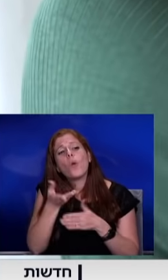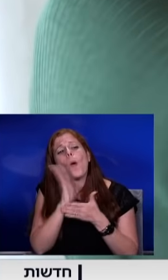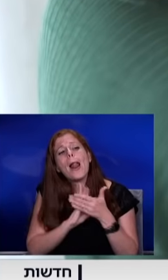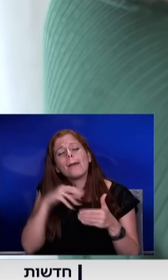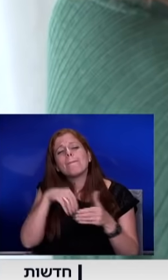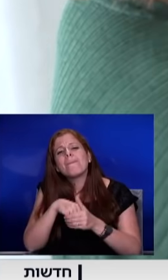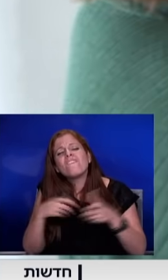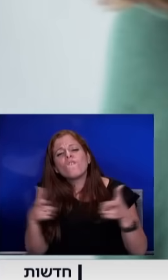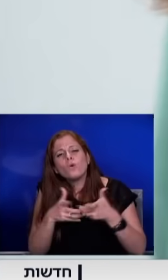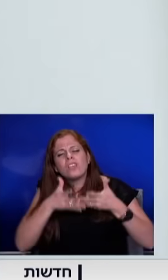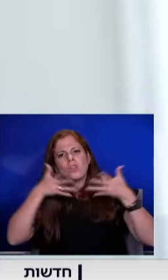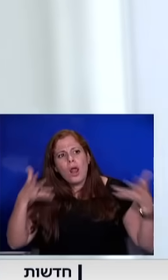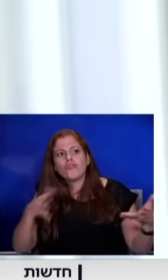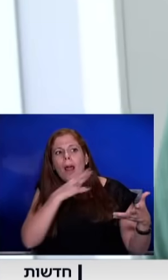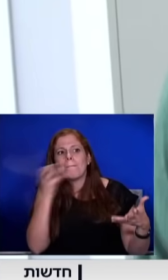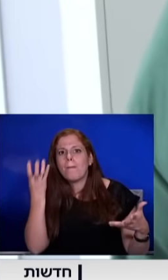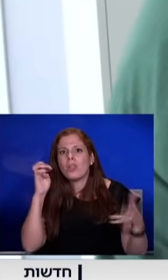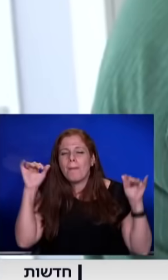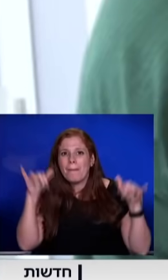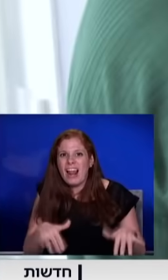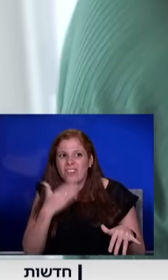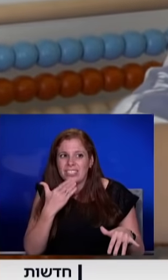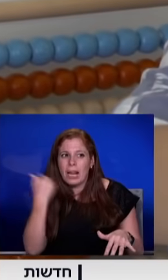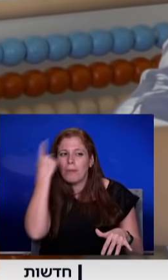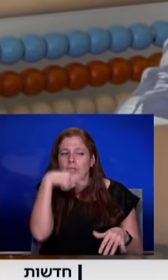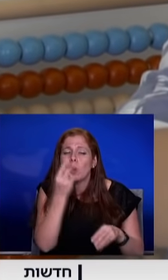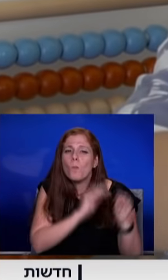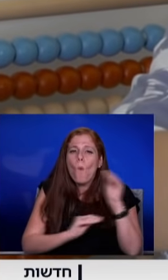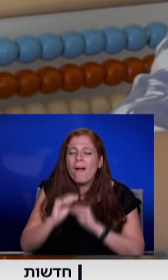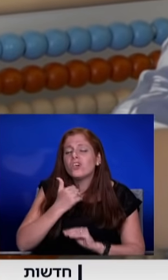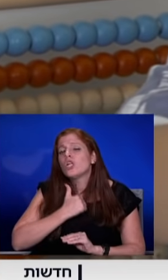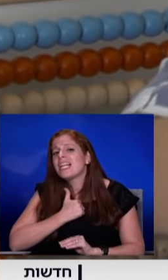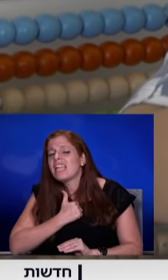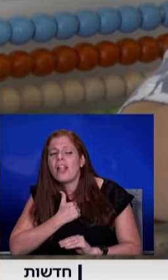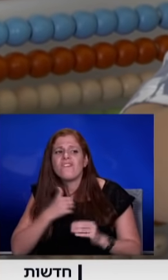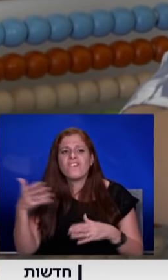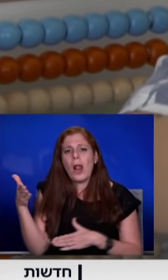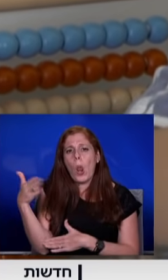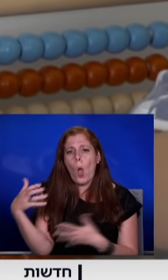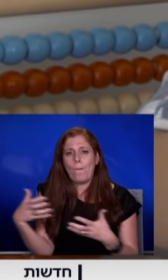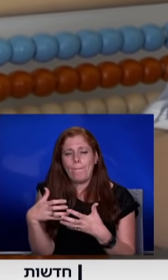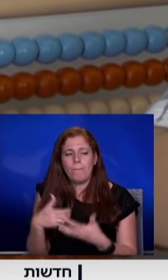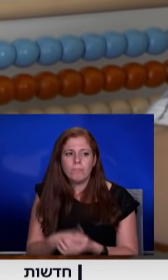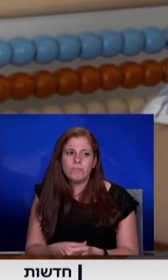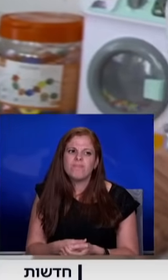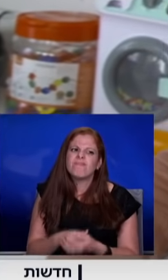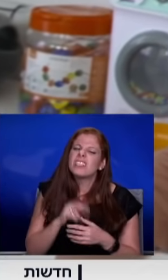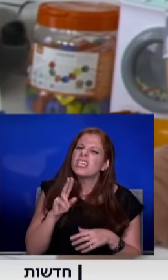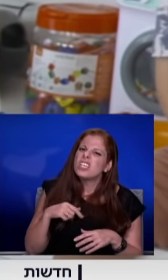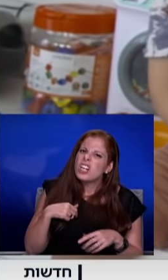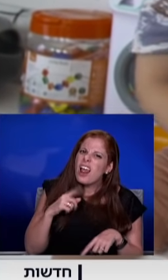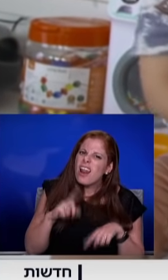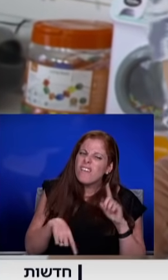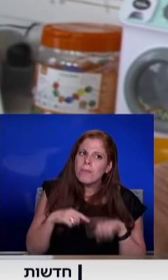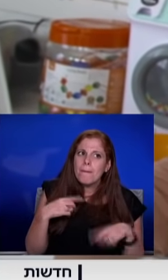גדולה של 440 אלף ישראלים עם זהות מורכבת של דת ולאום. יש לי לפעמים פחד